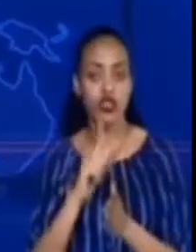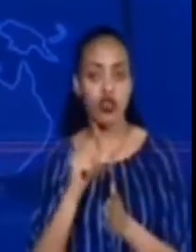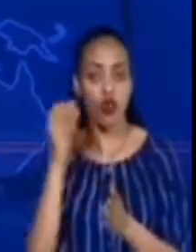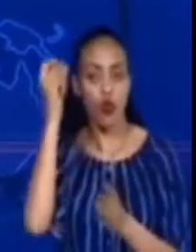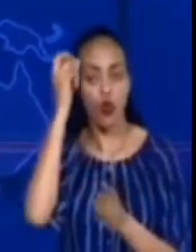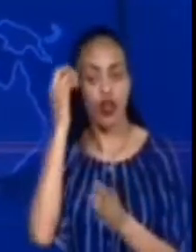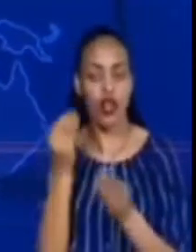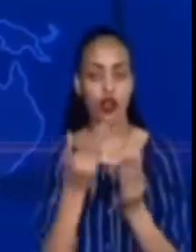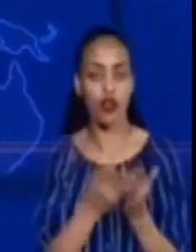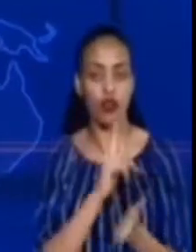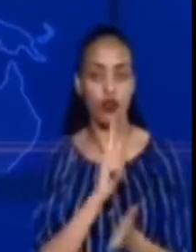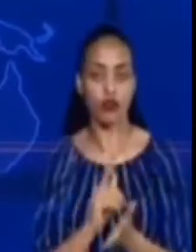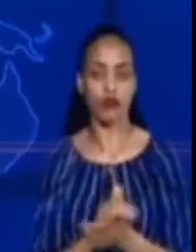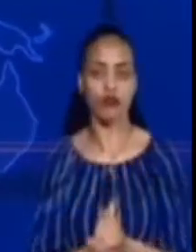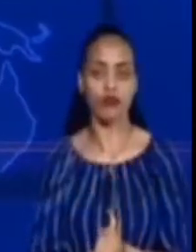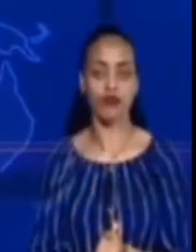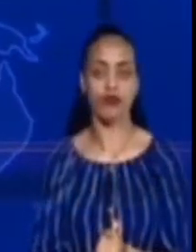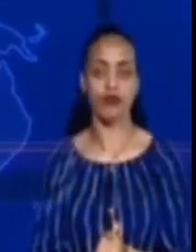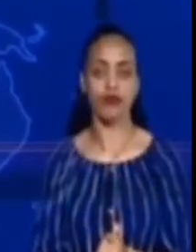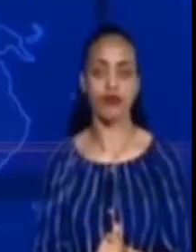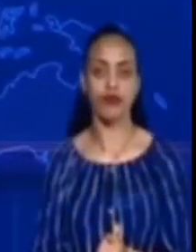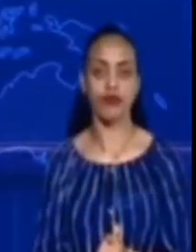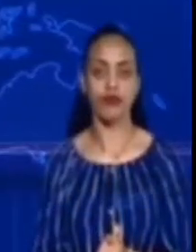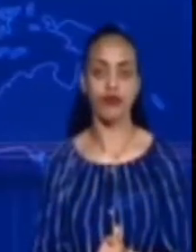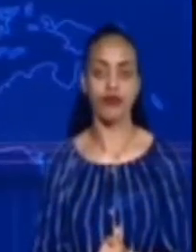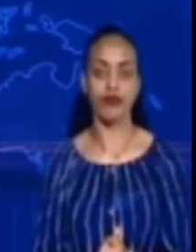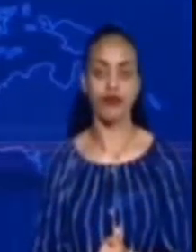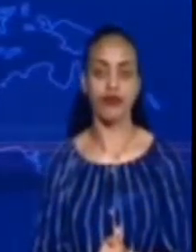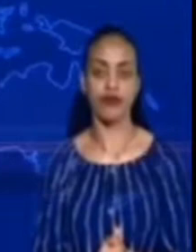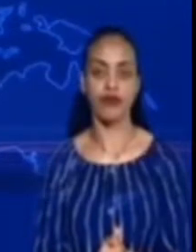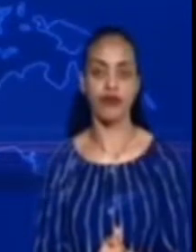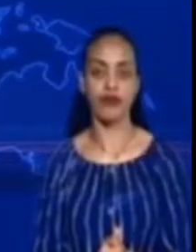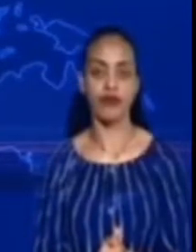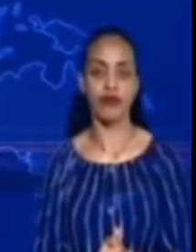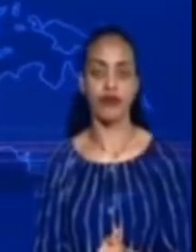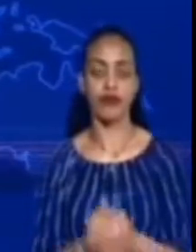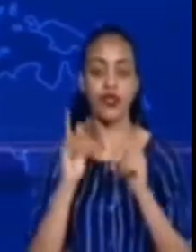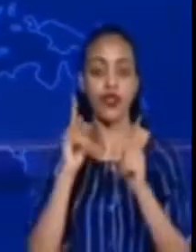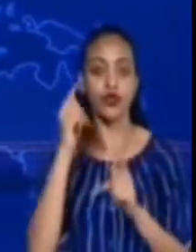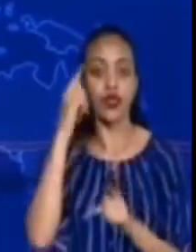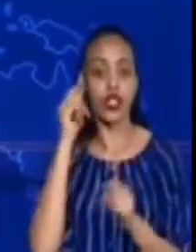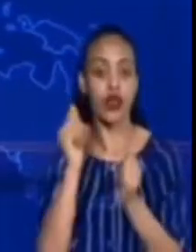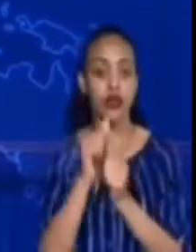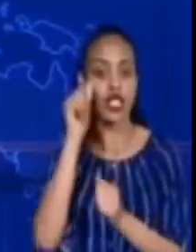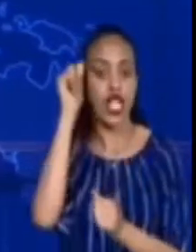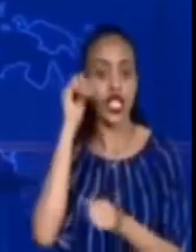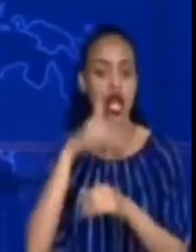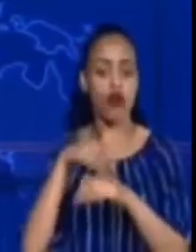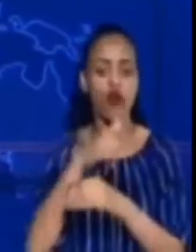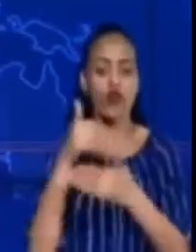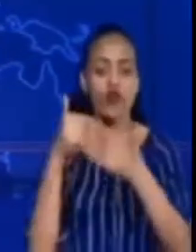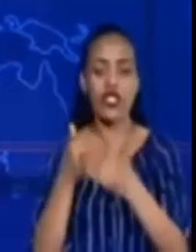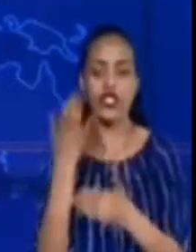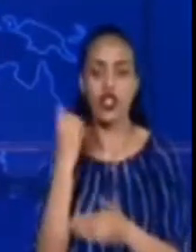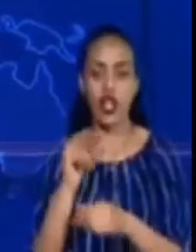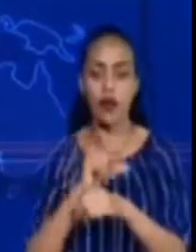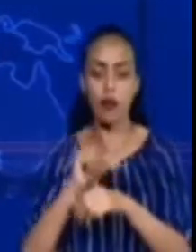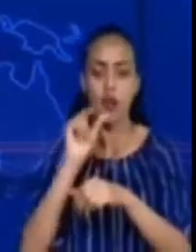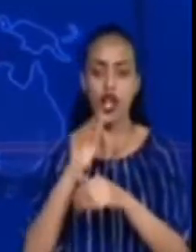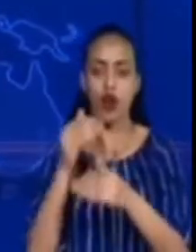ለሃይማኖቱ ስል ተሰዶ ባለበት ሀገር የታሰረ ሳይፈራ አንገቱን ለሞት